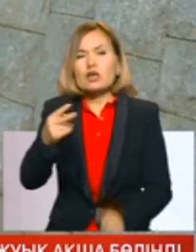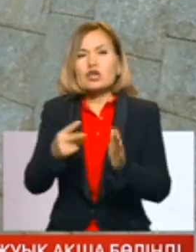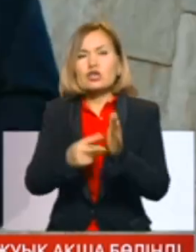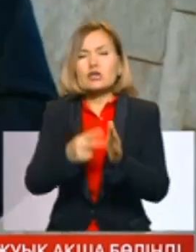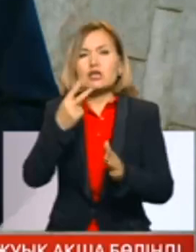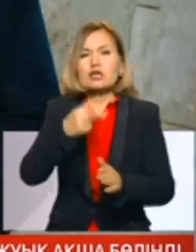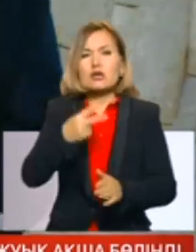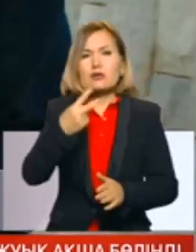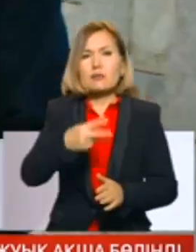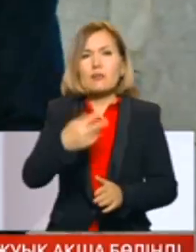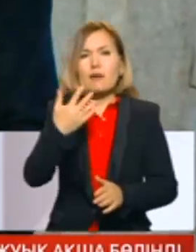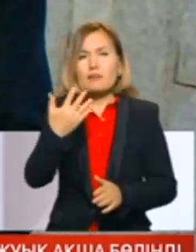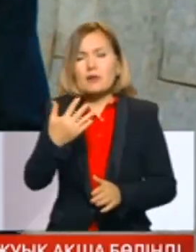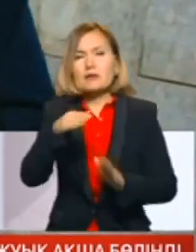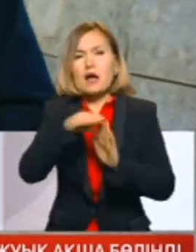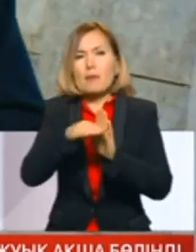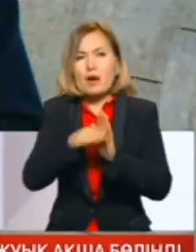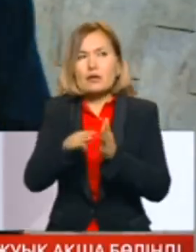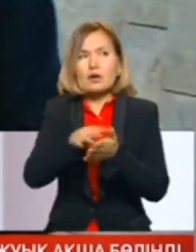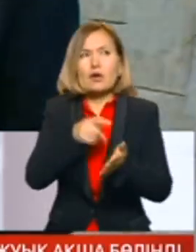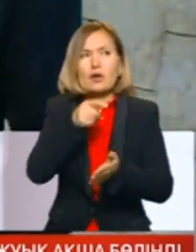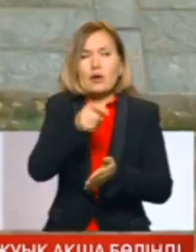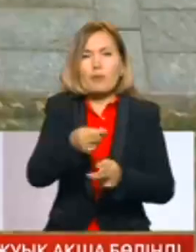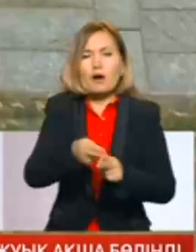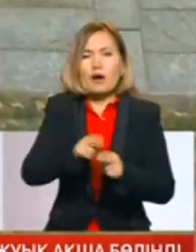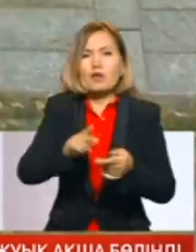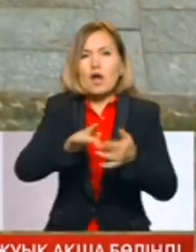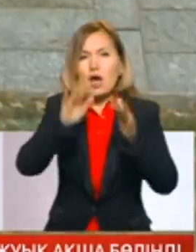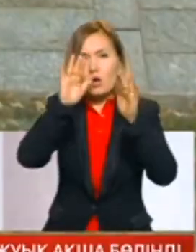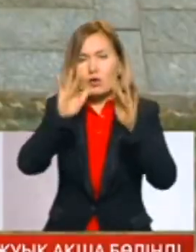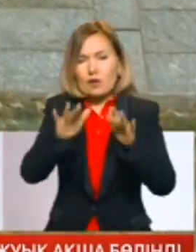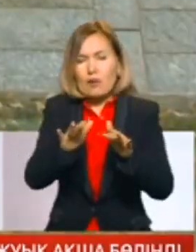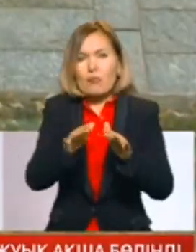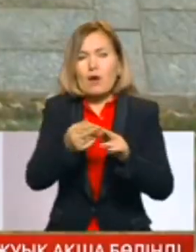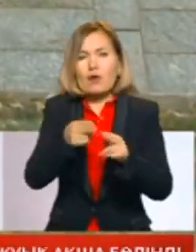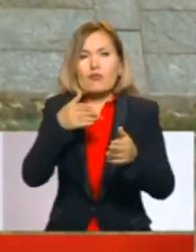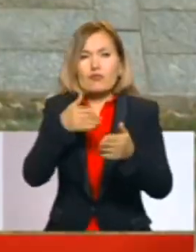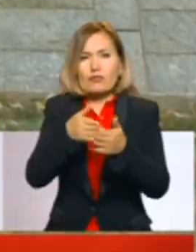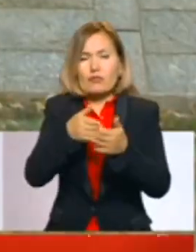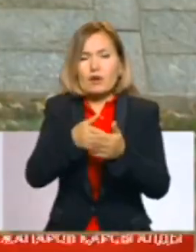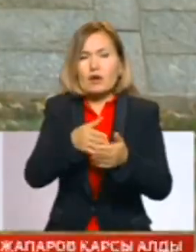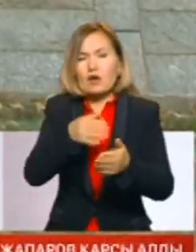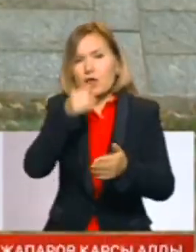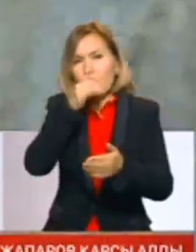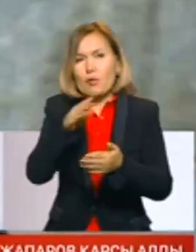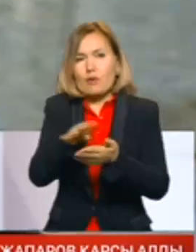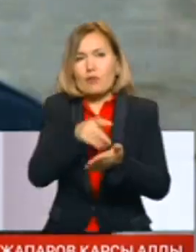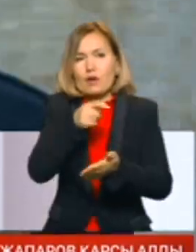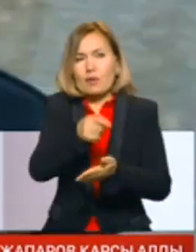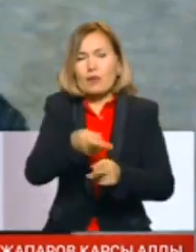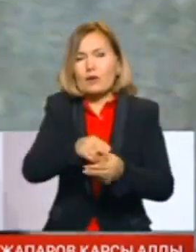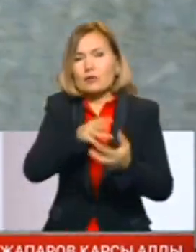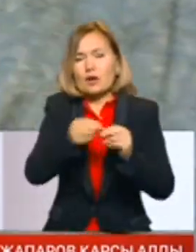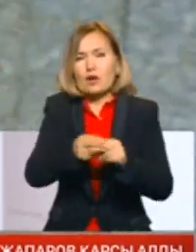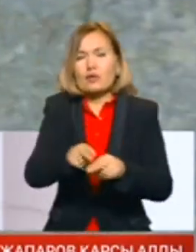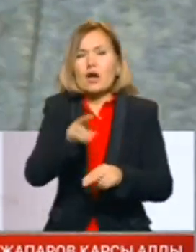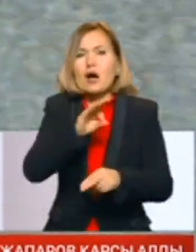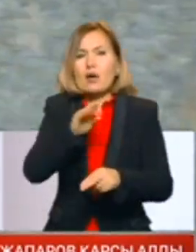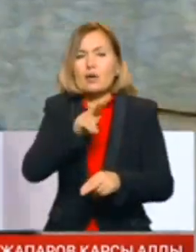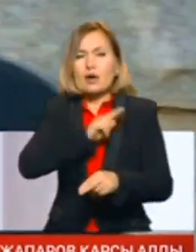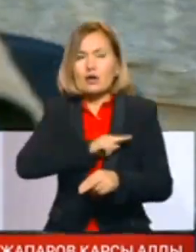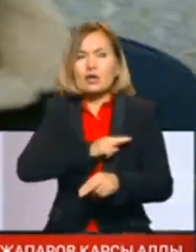7-20-25 бағдарламасына өтінім бергенін айтады. Алайда сайт істен шыққан айтуынша бағдарлама талабына толық сәйкес келеді. Ресми жұмысы бар,